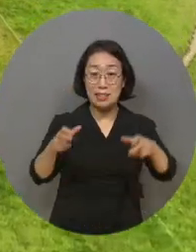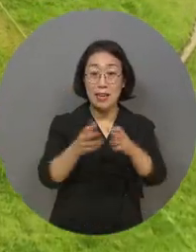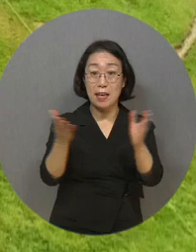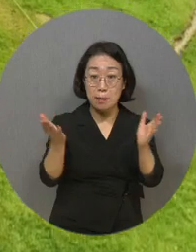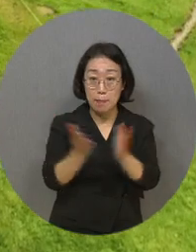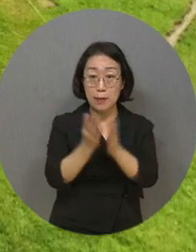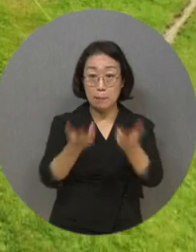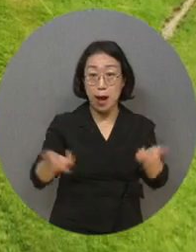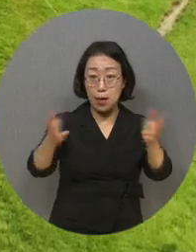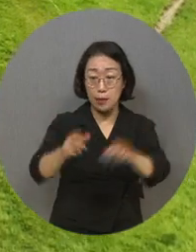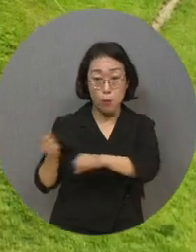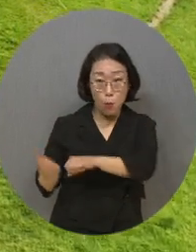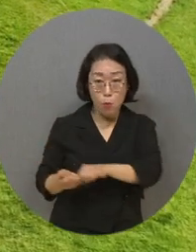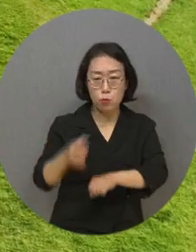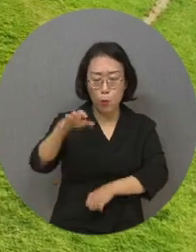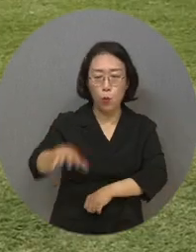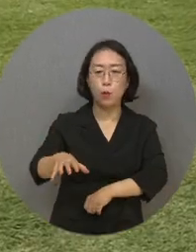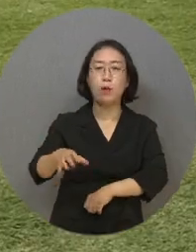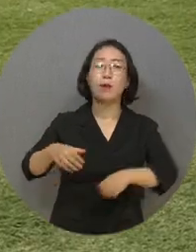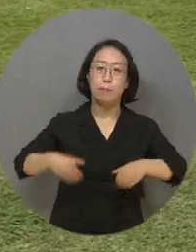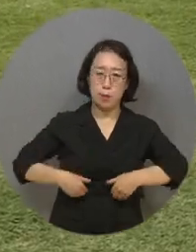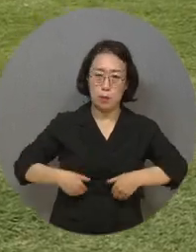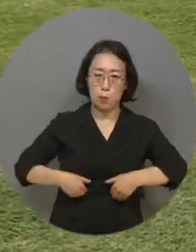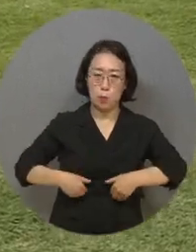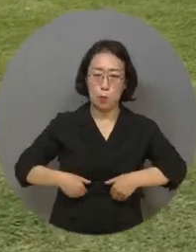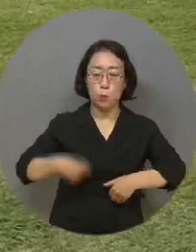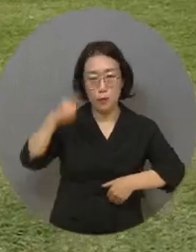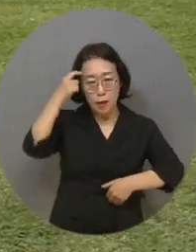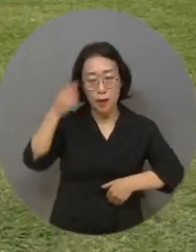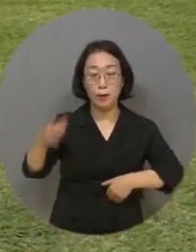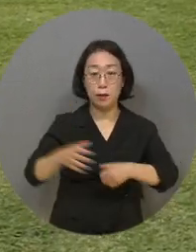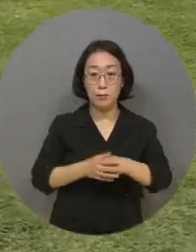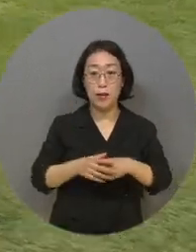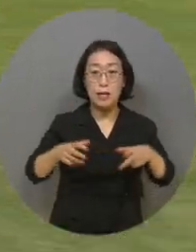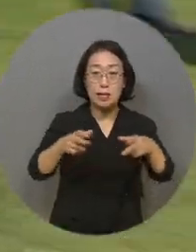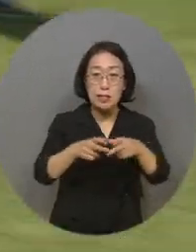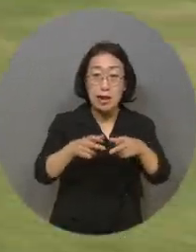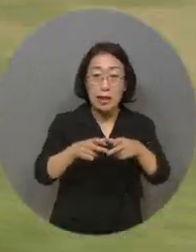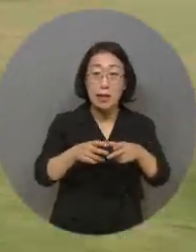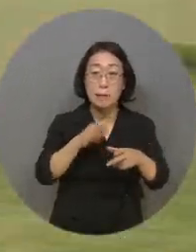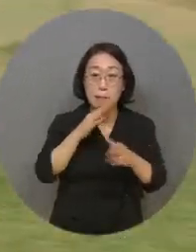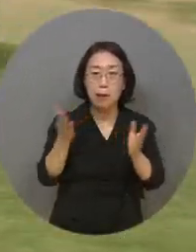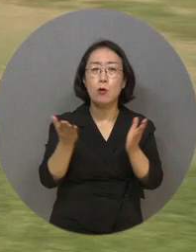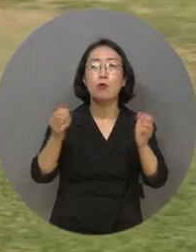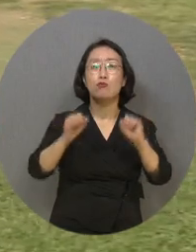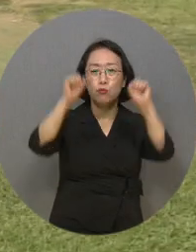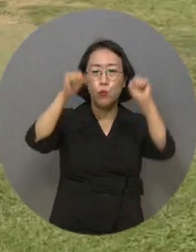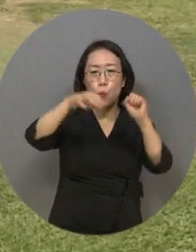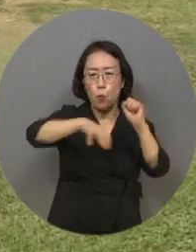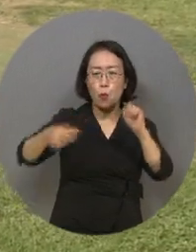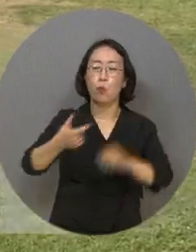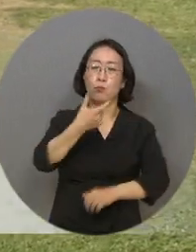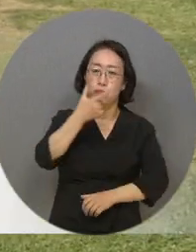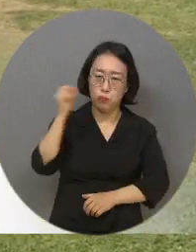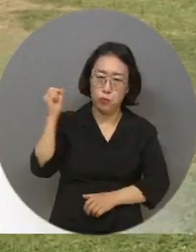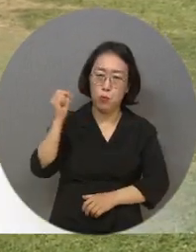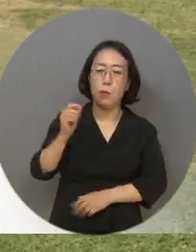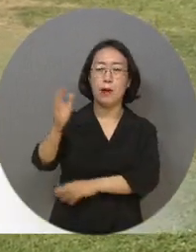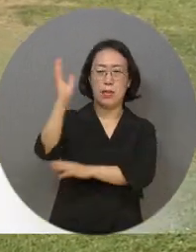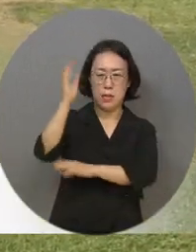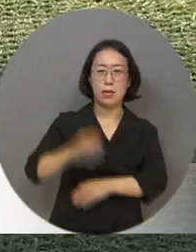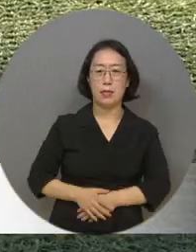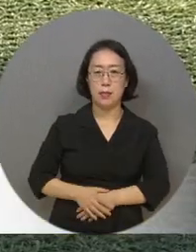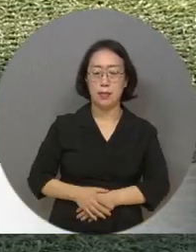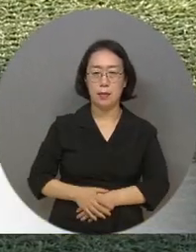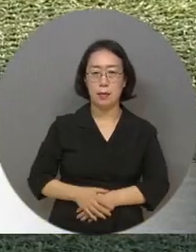골프장이 필요하다는 목소리도 나오고 있는 가운데 장애인 전용 체육시설의 부족 문제도 함께 제기됐습니다.